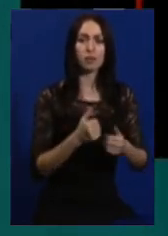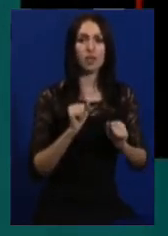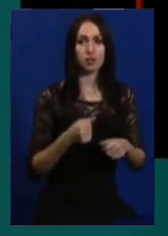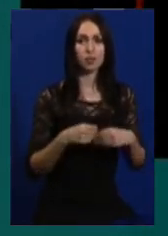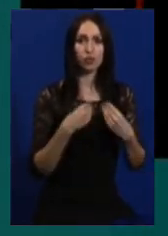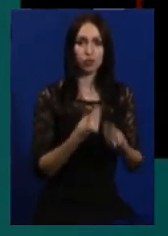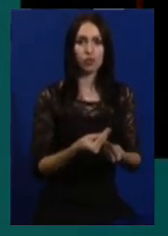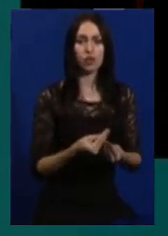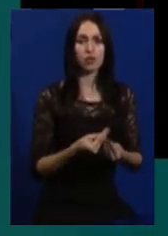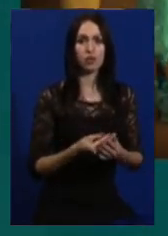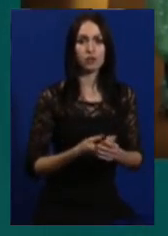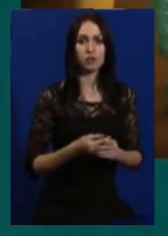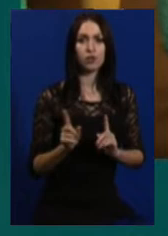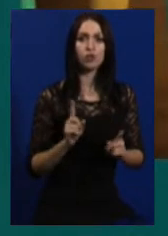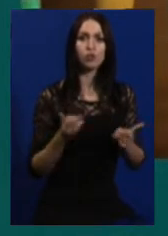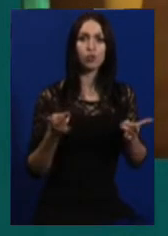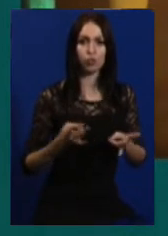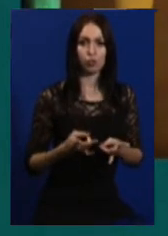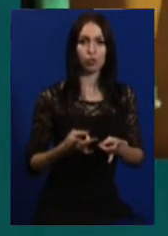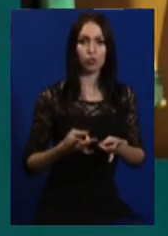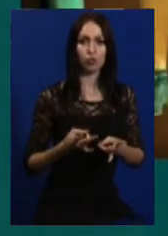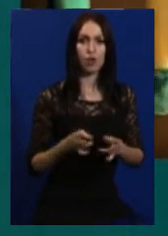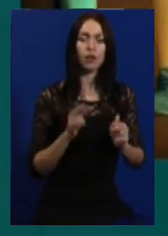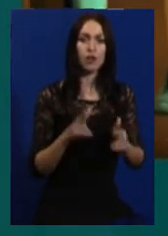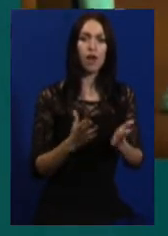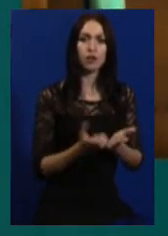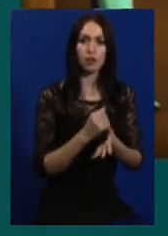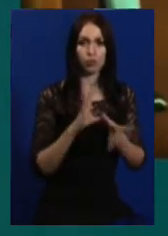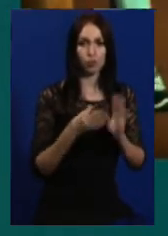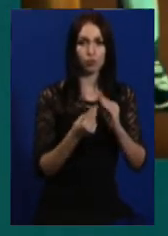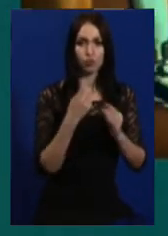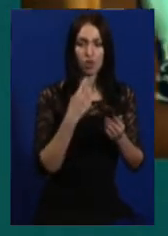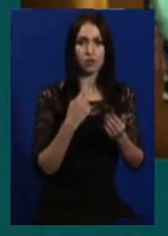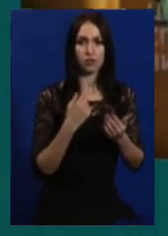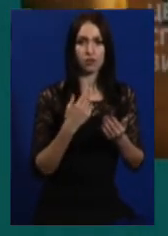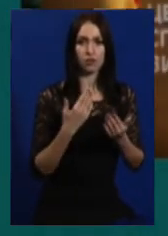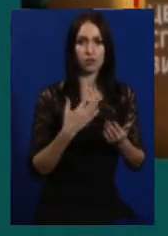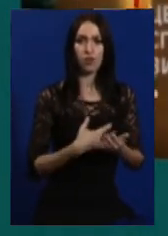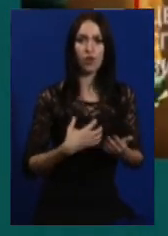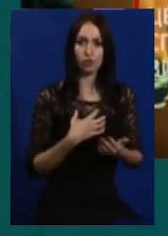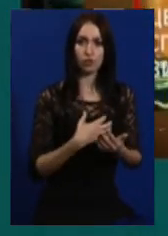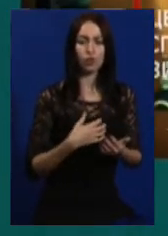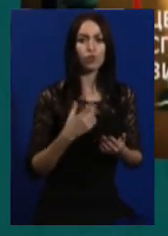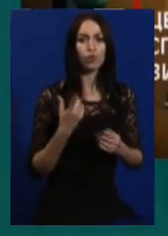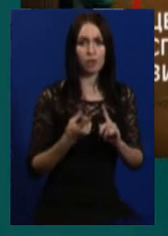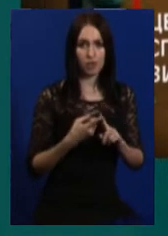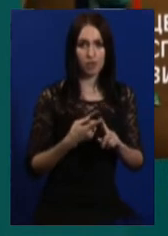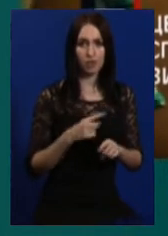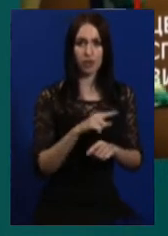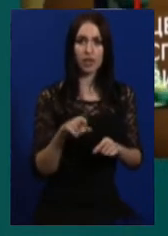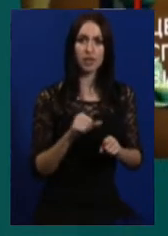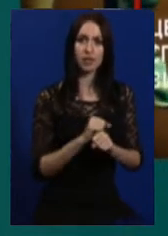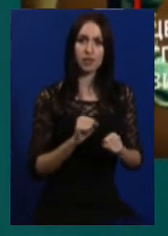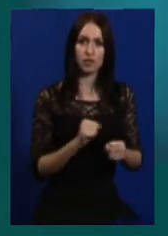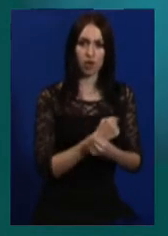датой потребно яко знает и спина много важного но во первых их ни в коем случае